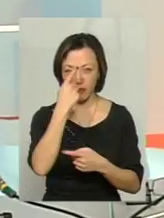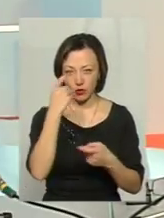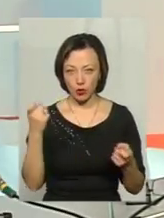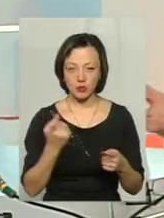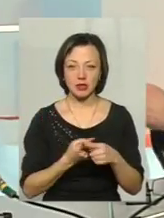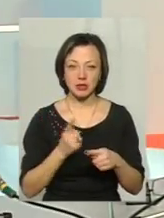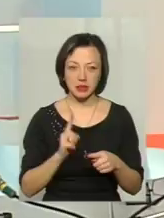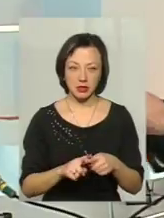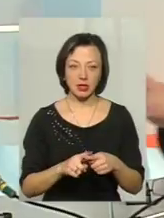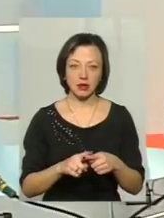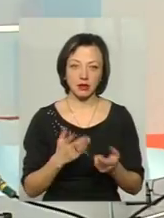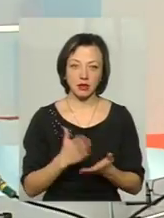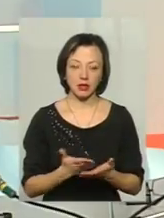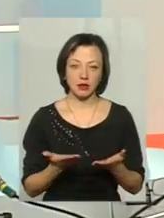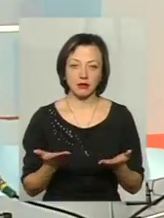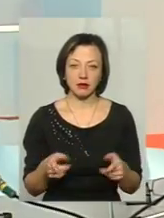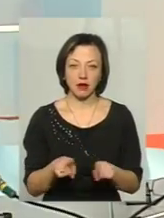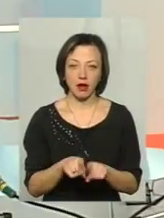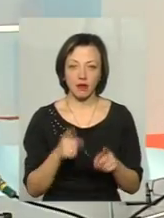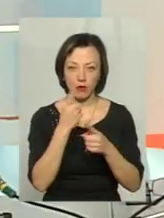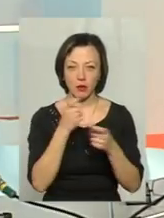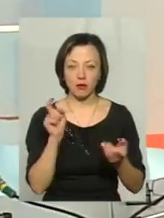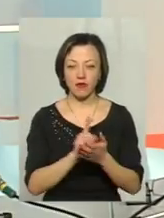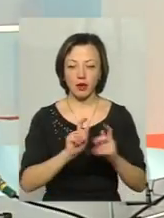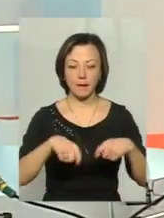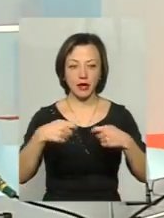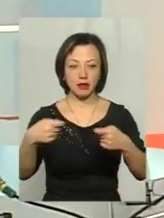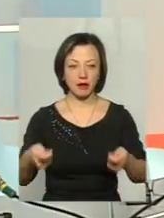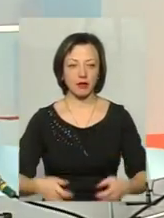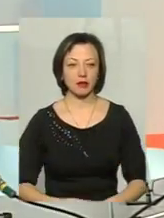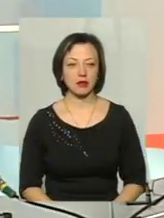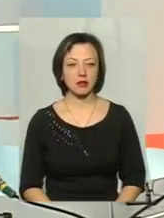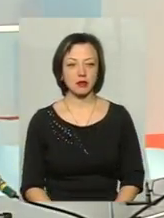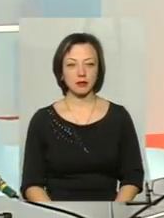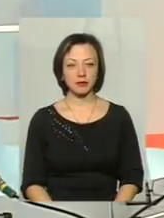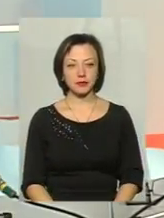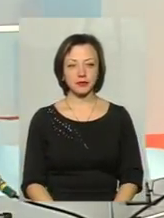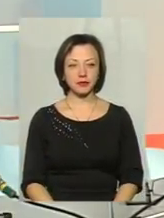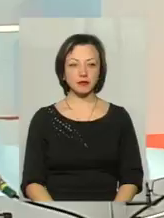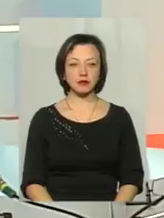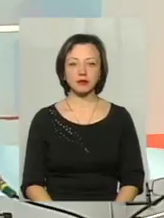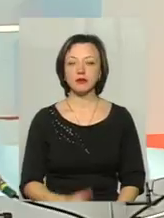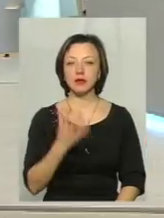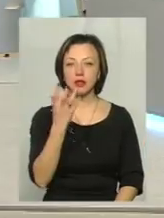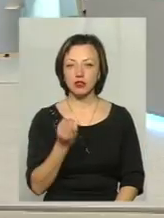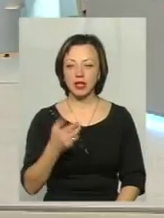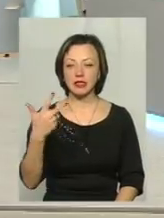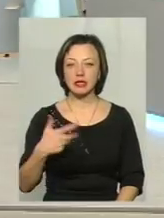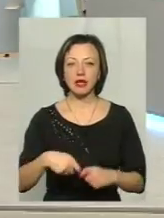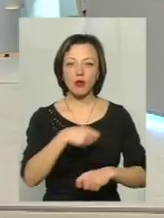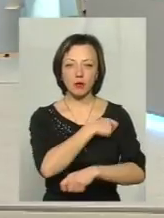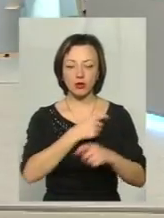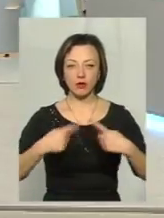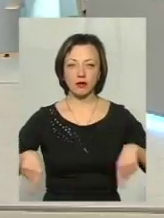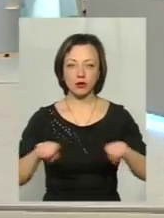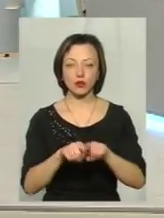Це є така інформація, повинна передаватися з уста в уста. Ну і ще по зоні спостереження, значить, у нас,